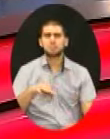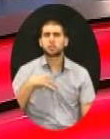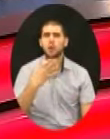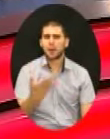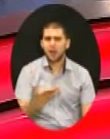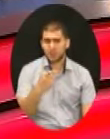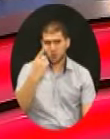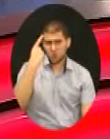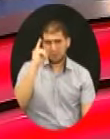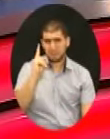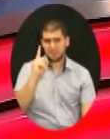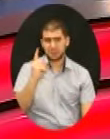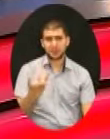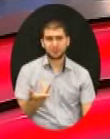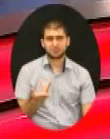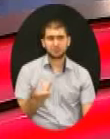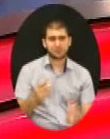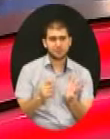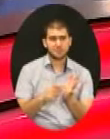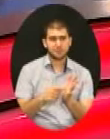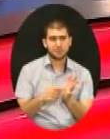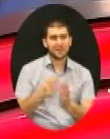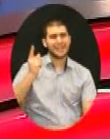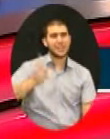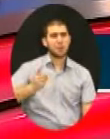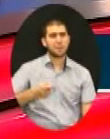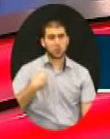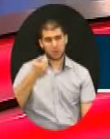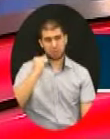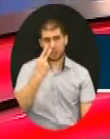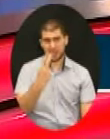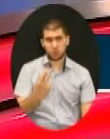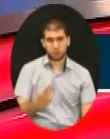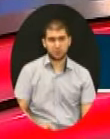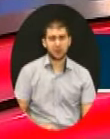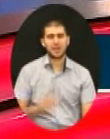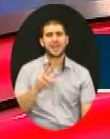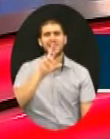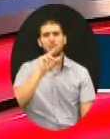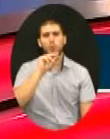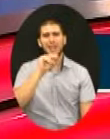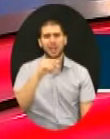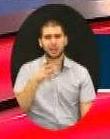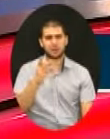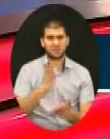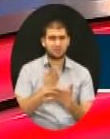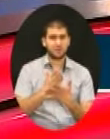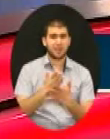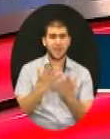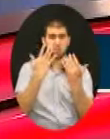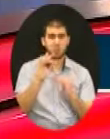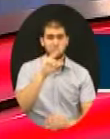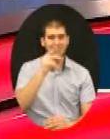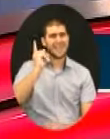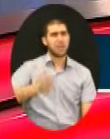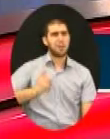שלומך, ואם אתה יודע מי עומד מאחורי האיומים, אנחנו אתמול ראינו בטוויטר שלך, הגיע לחשבון הטוויטר שלך,